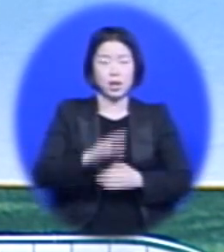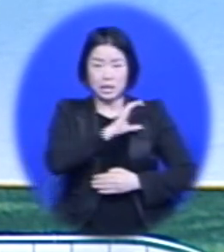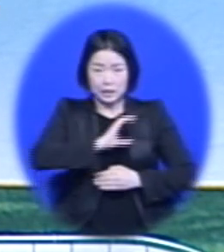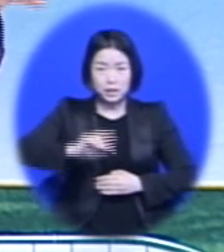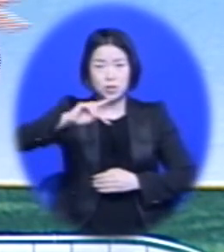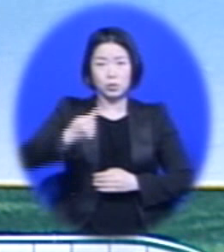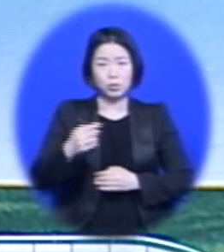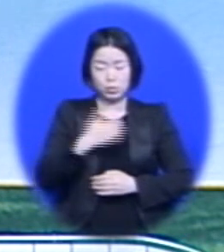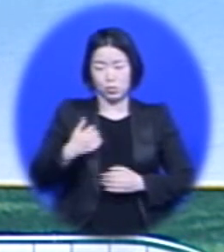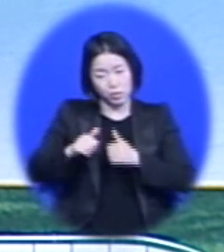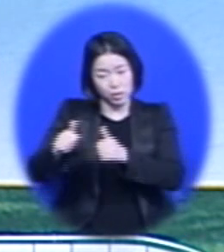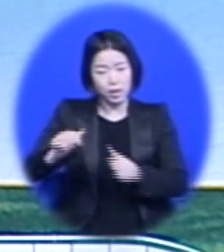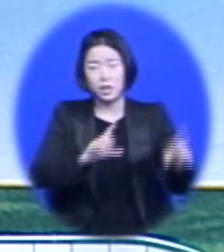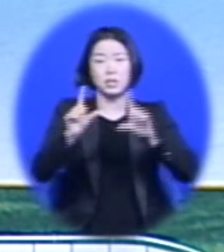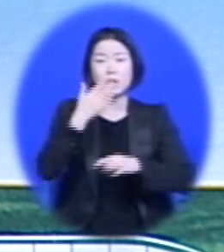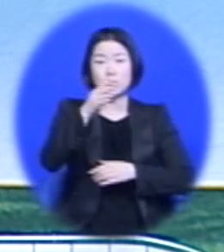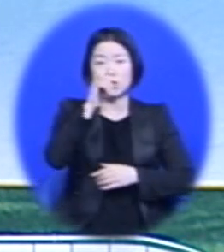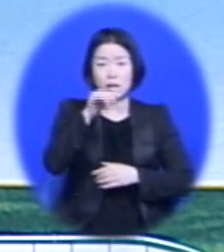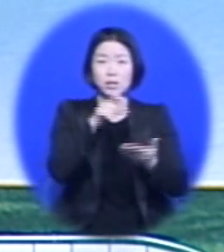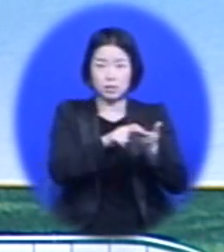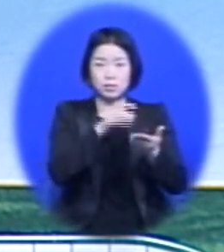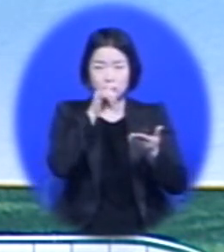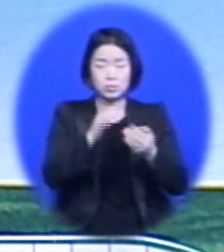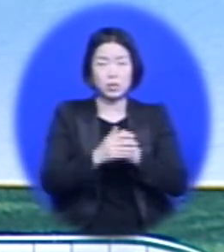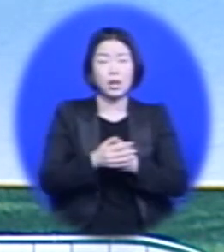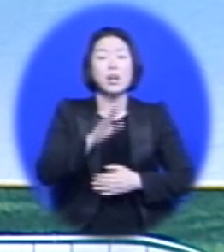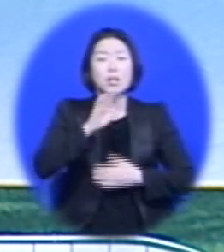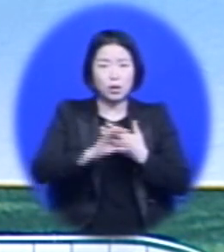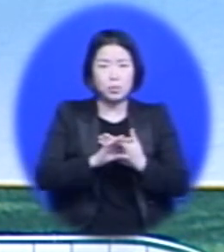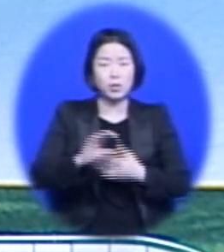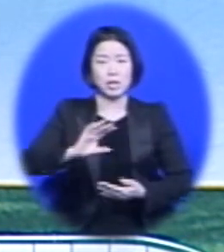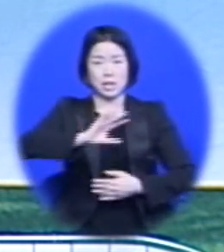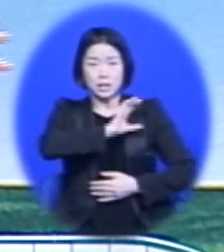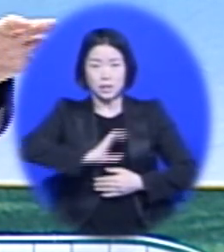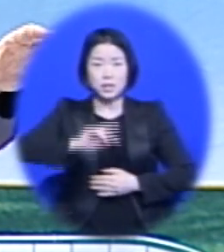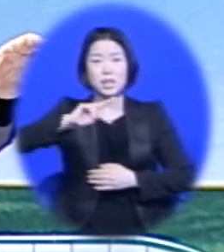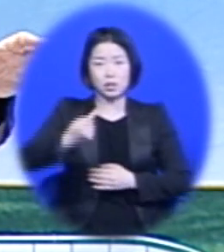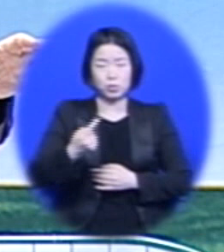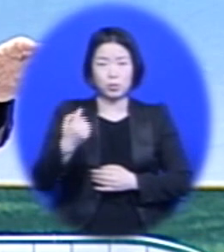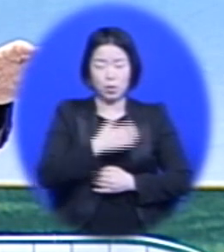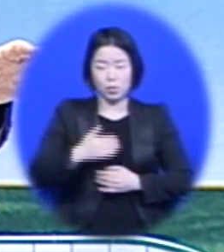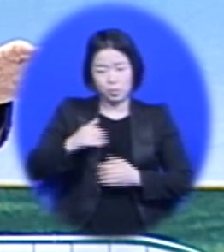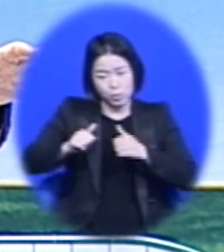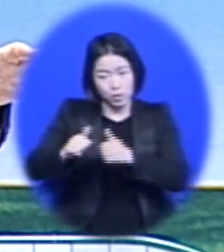그리스도인도 육신을 따라 살 수 있다는 말입니다. 그러면 그리스도인이라도 육신을 따라